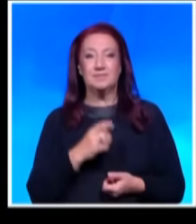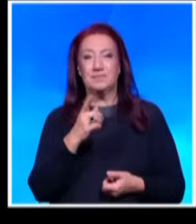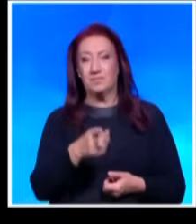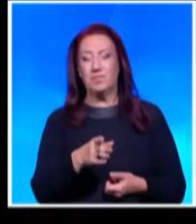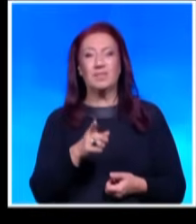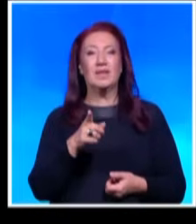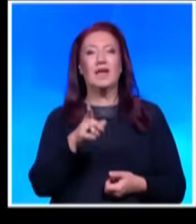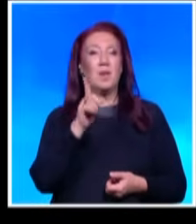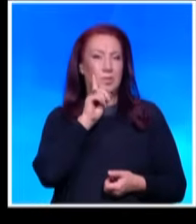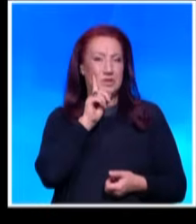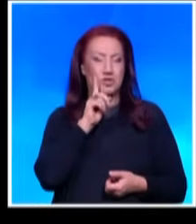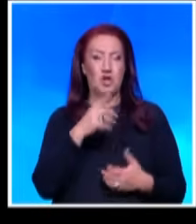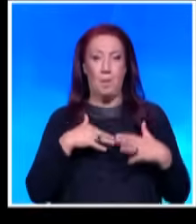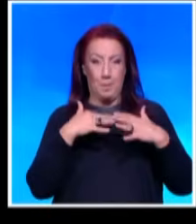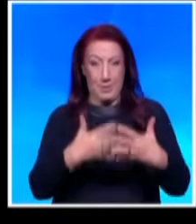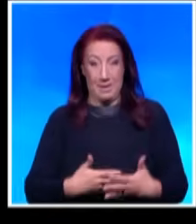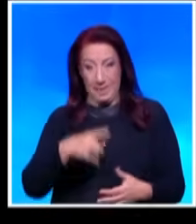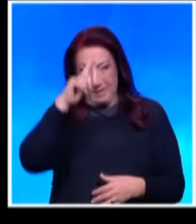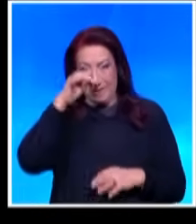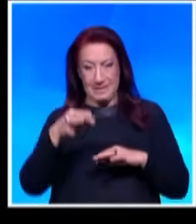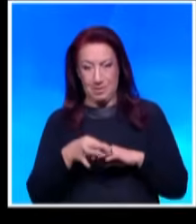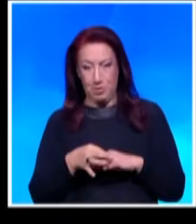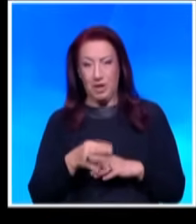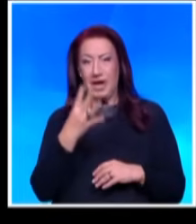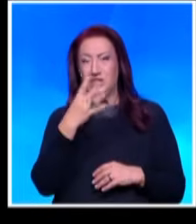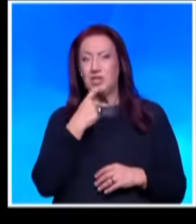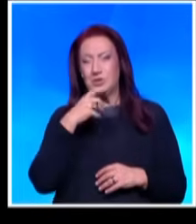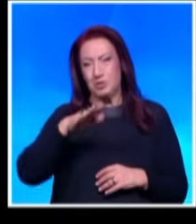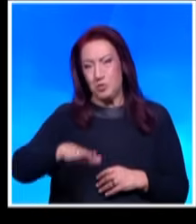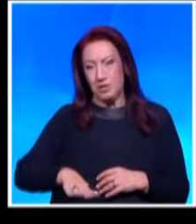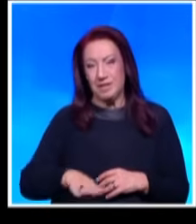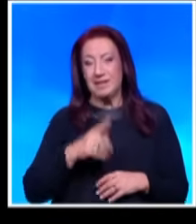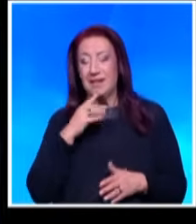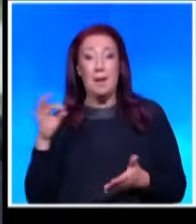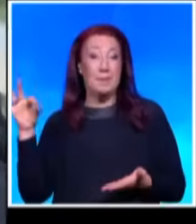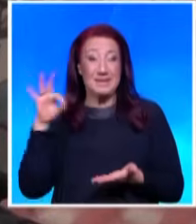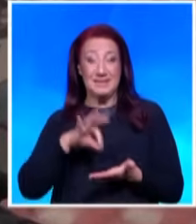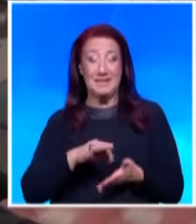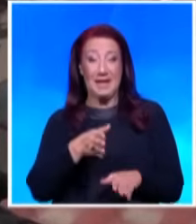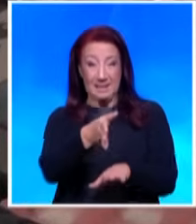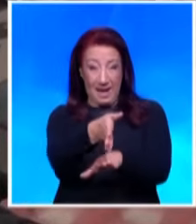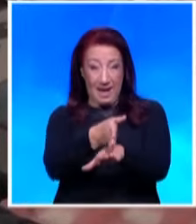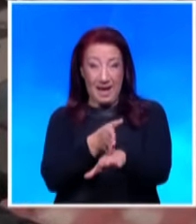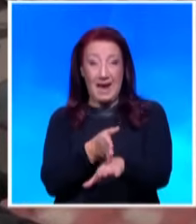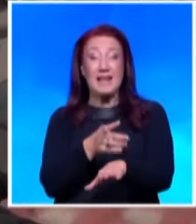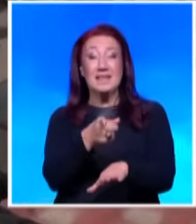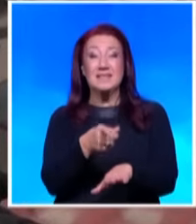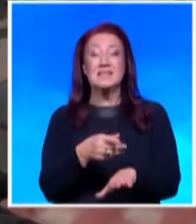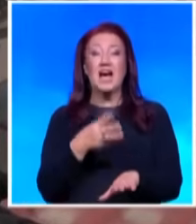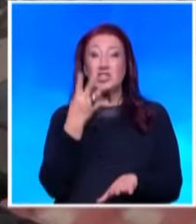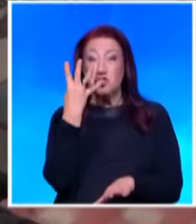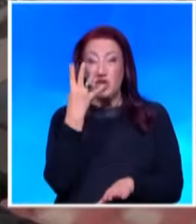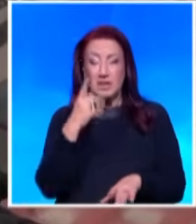8-я месец, съпруга и 4-годишната сийка пристигат на границата с Египет в 7 сутринта. Имаше ли преди тебе много